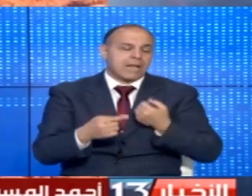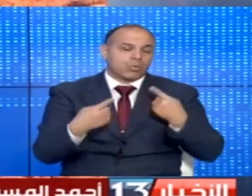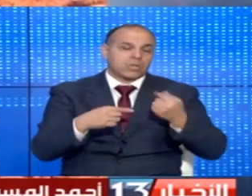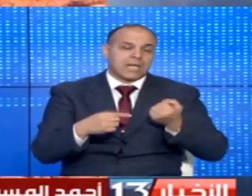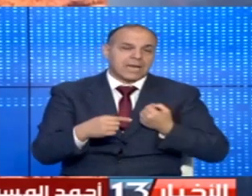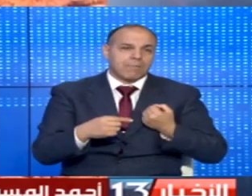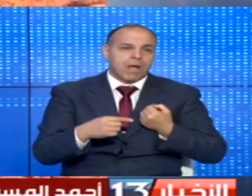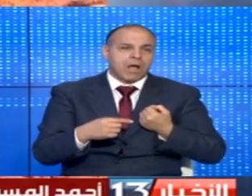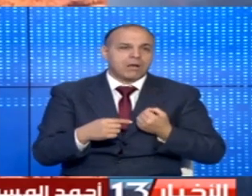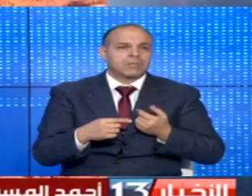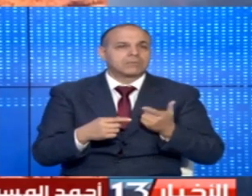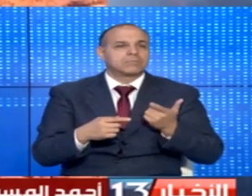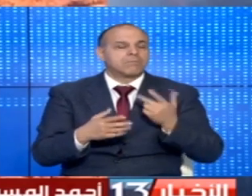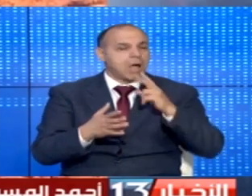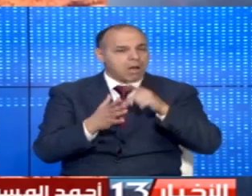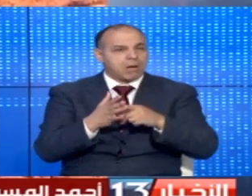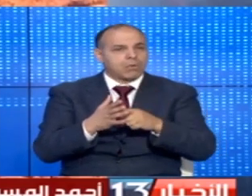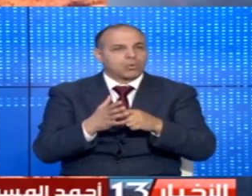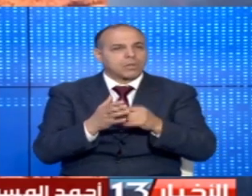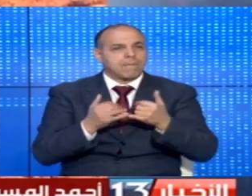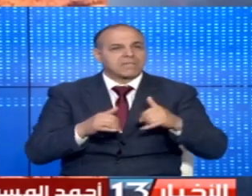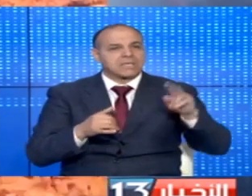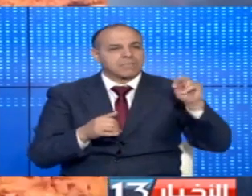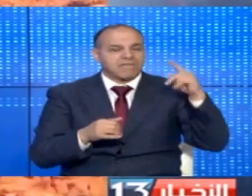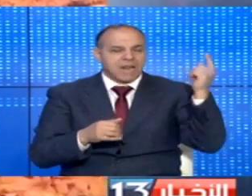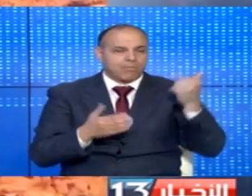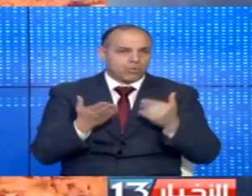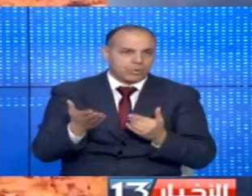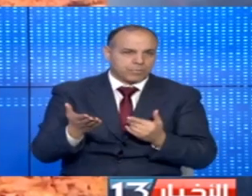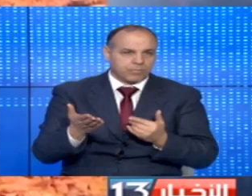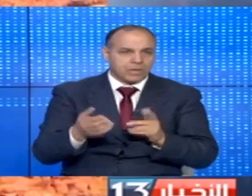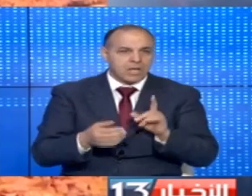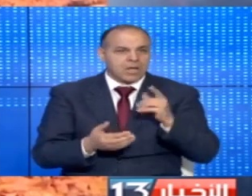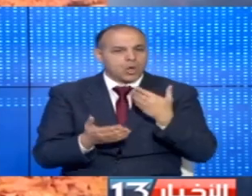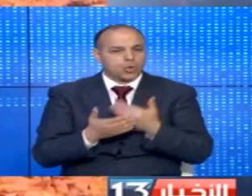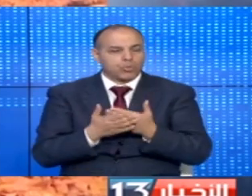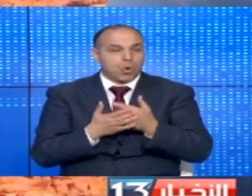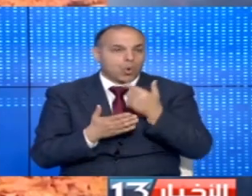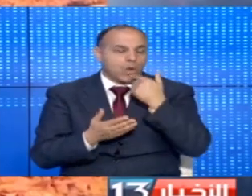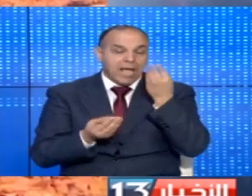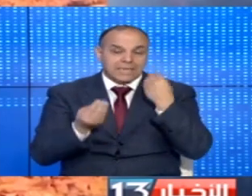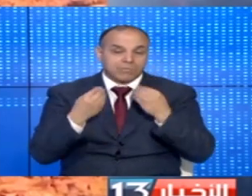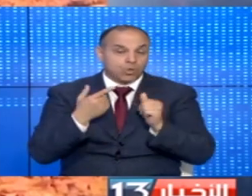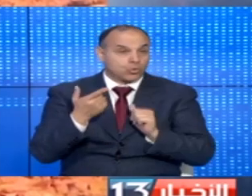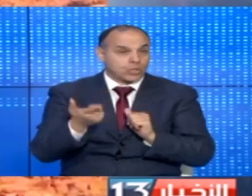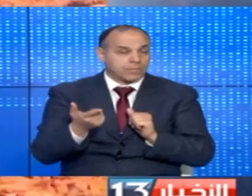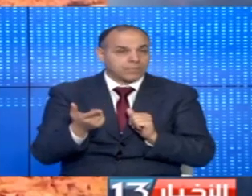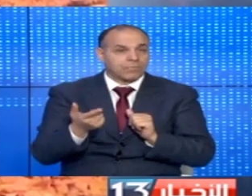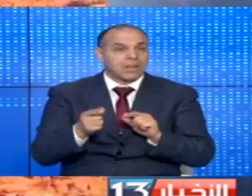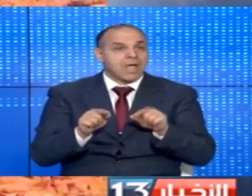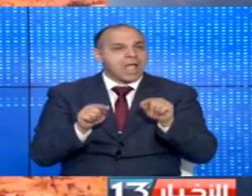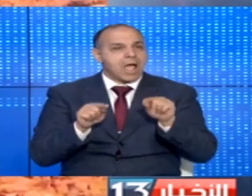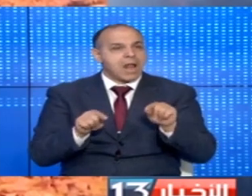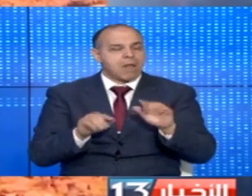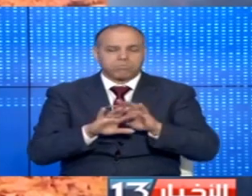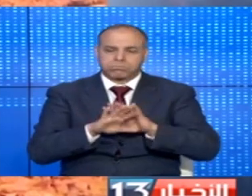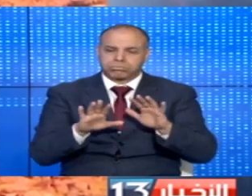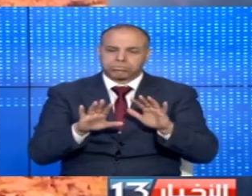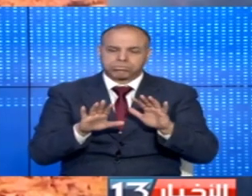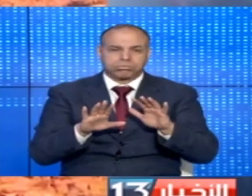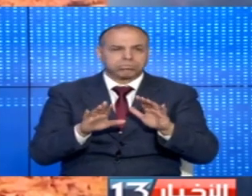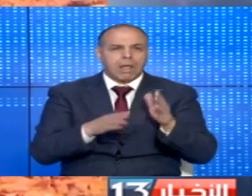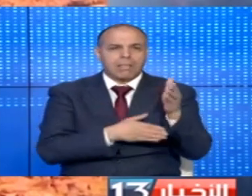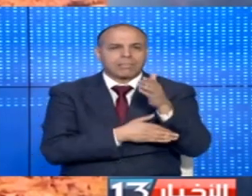المصنفه بقرارات من مجلس الامن الدولي لتثبت عبر التجربه انه لا سبيل لاقامه